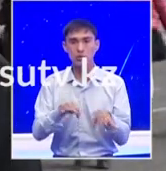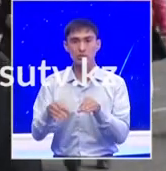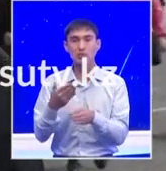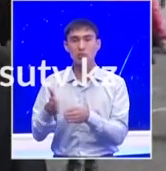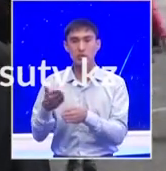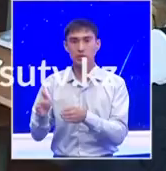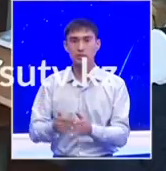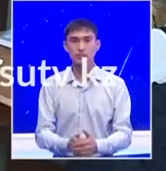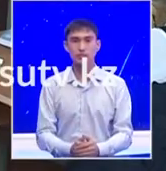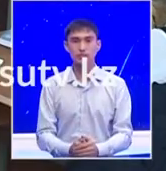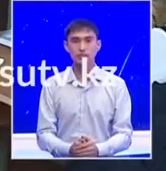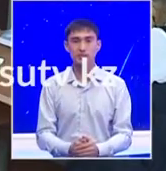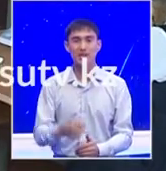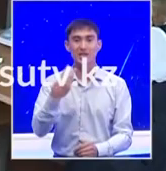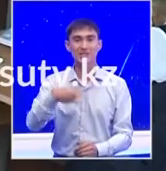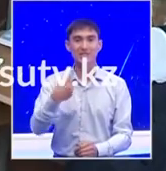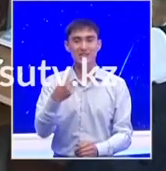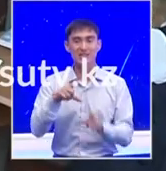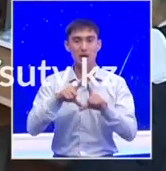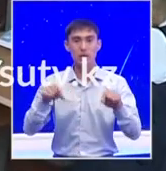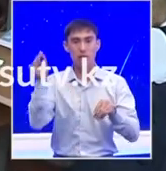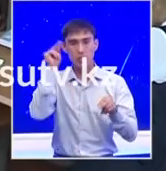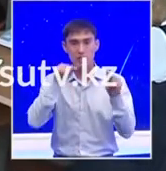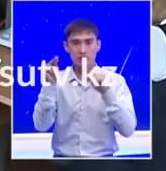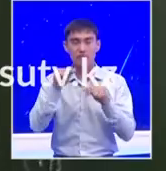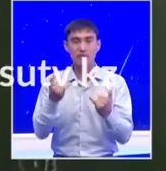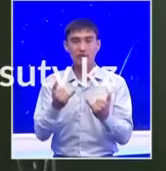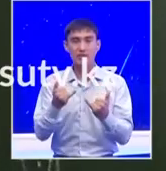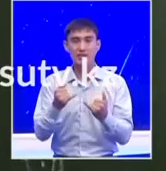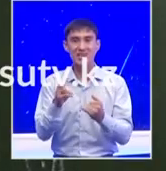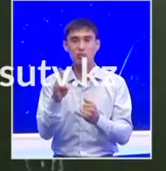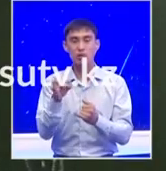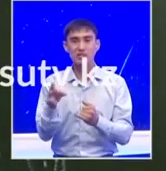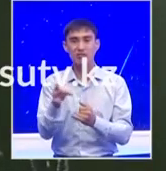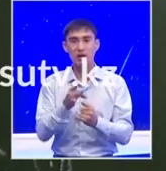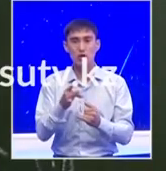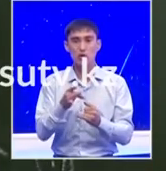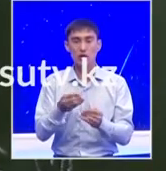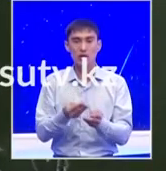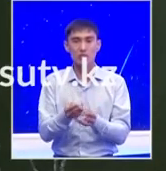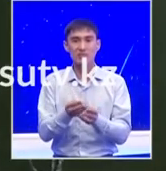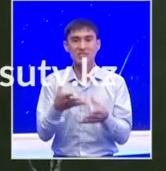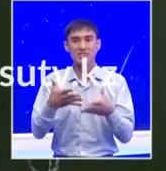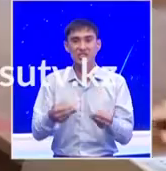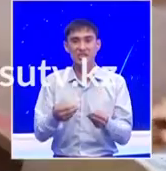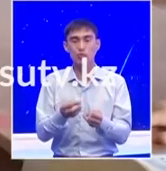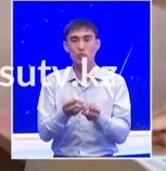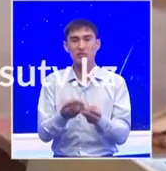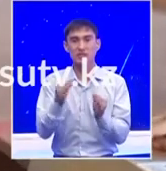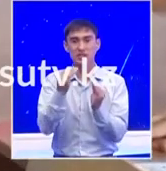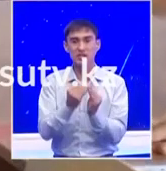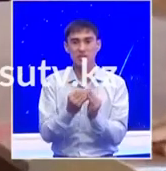постепенно. 31 объект образования Кербулакского района отапливаются жидким топливом. Здесь наблюдается